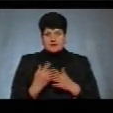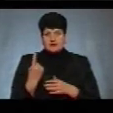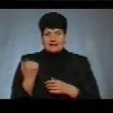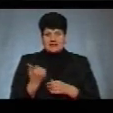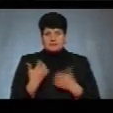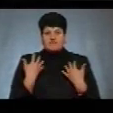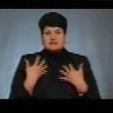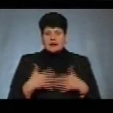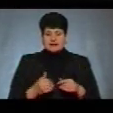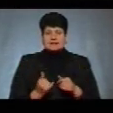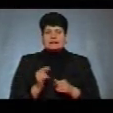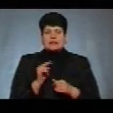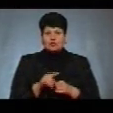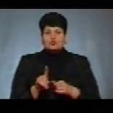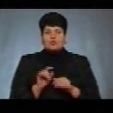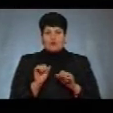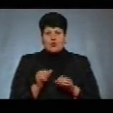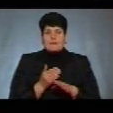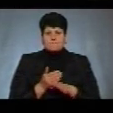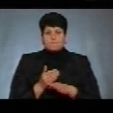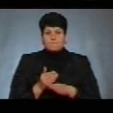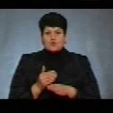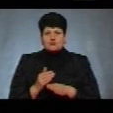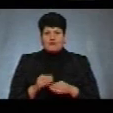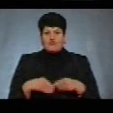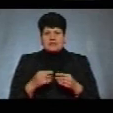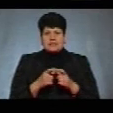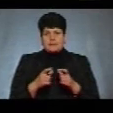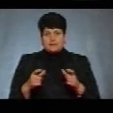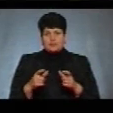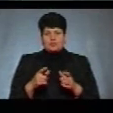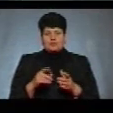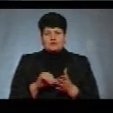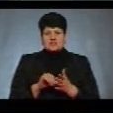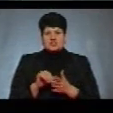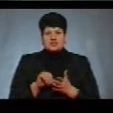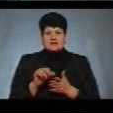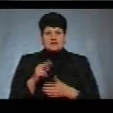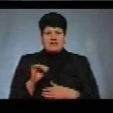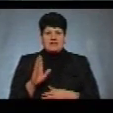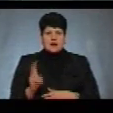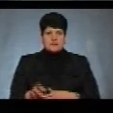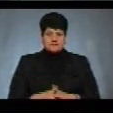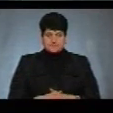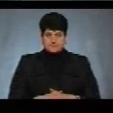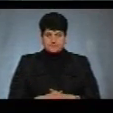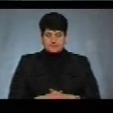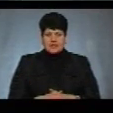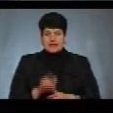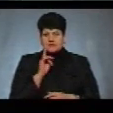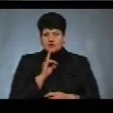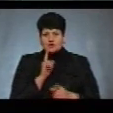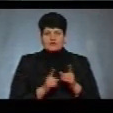ми втратили для того, щоб могли поступово видати посвідчення членам ДВК. Тимчасово змінити